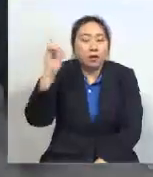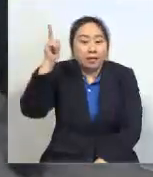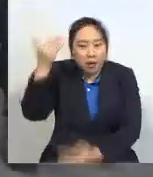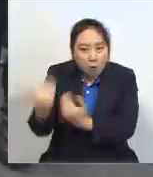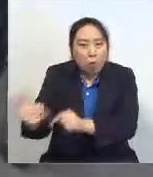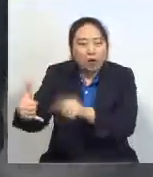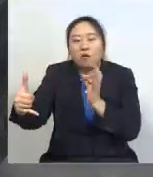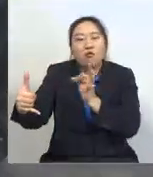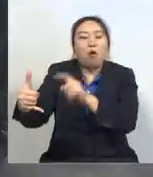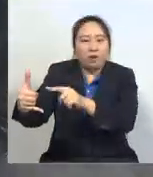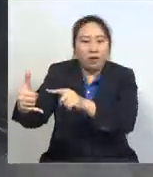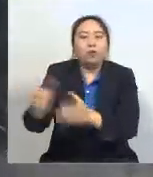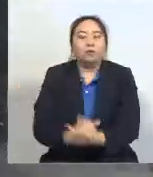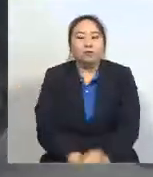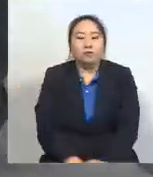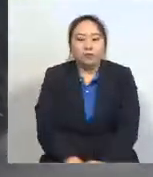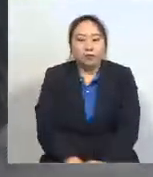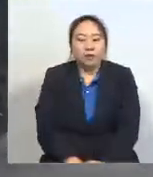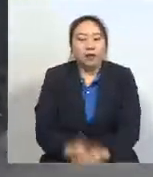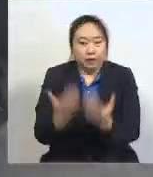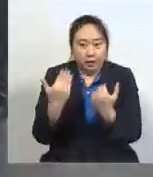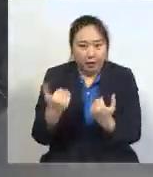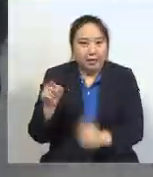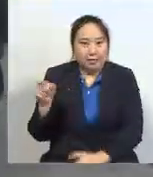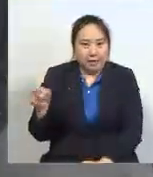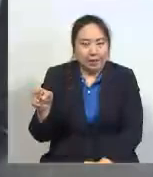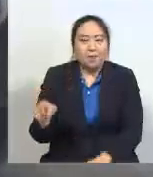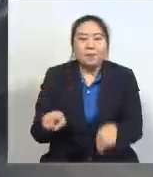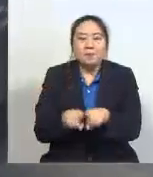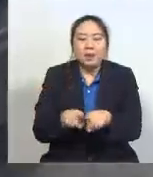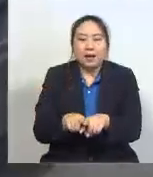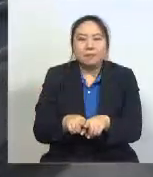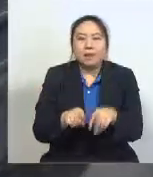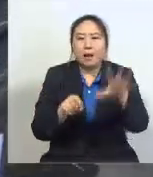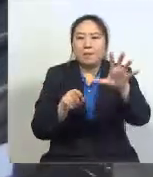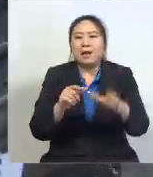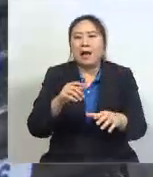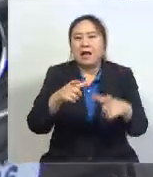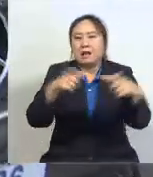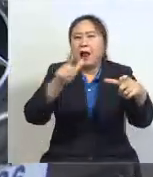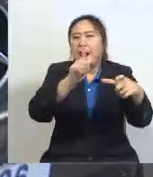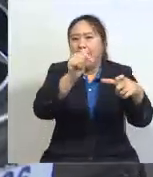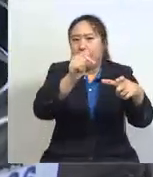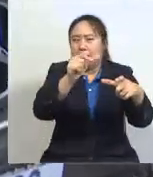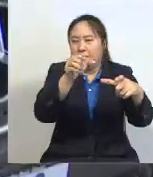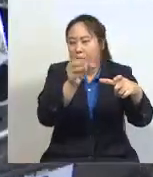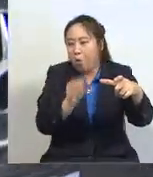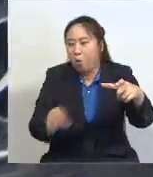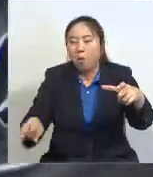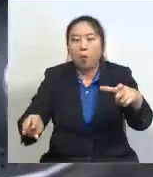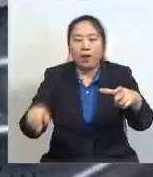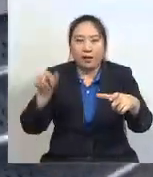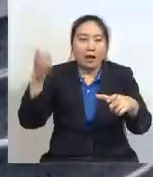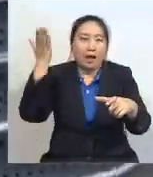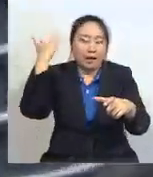ริตและประพฤติมิชอบกลางค่ะคดีของนายพานทองแท้ถือเป็นหนึ่งในคดีลูกที่แตกออกมาจากคดีหลักนะคะที่มีนายทักษิณชินวัต